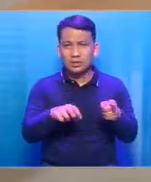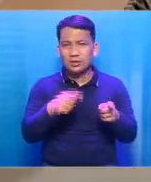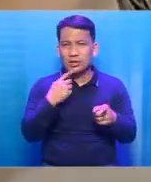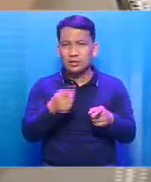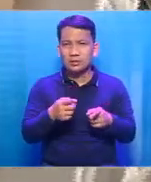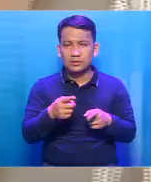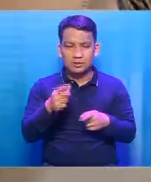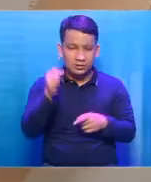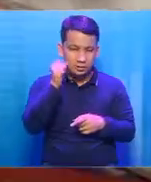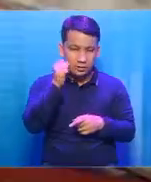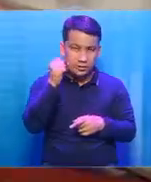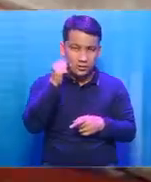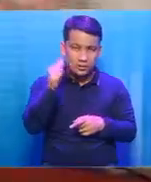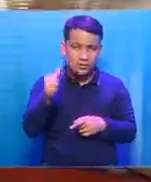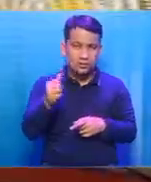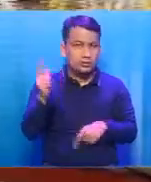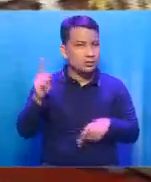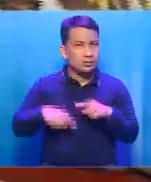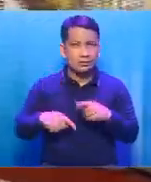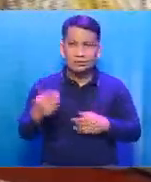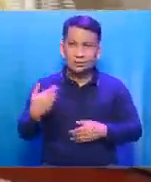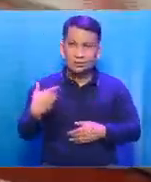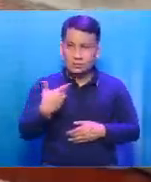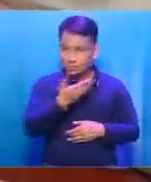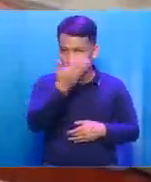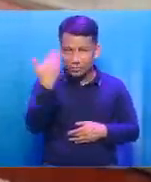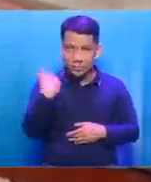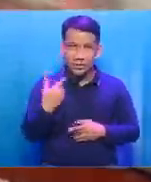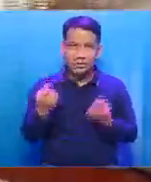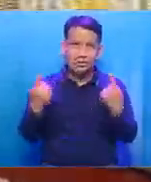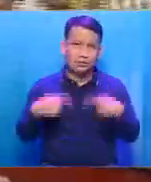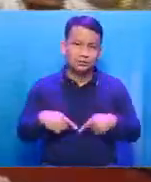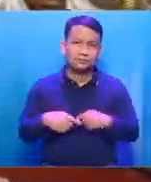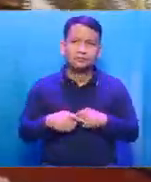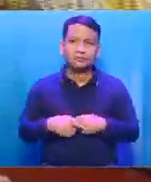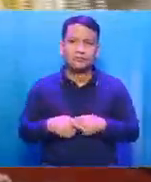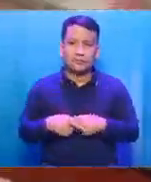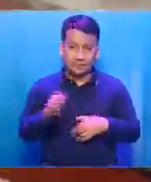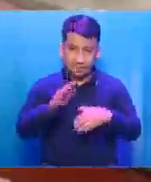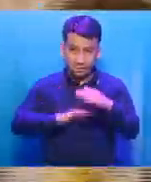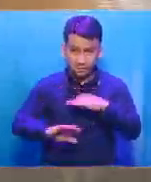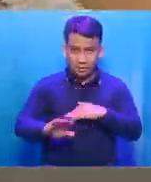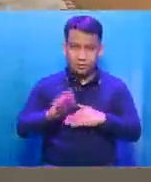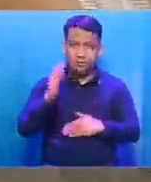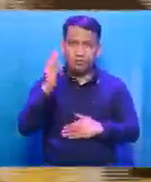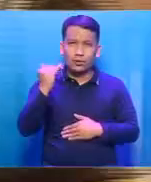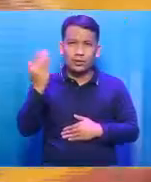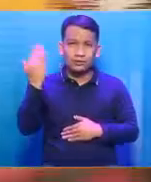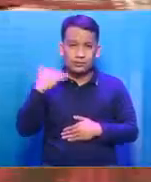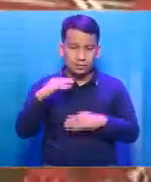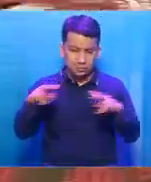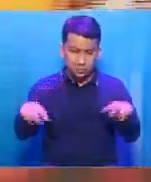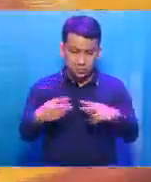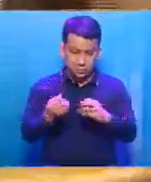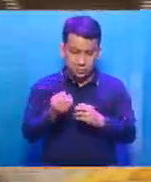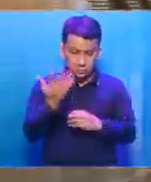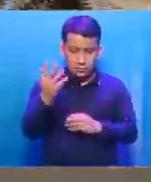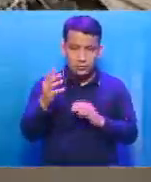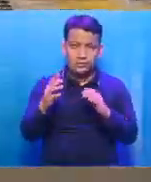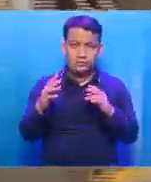na si Sarah Jane Ala, hindi pa rin makalimutan ang pinagdaanan. Kapapanganak pa lang kasi niya noong sumabog ang